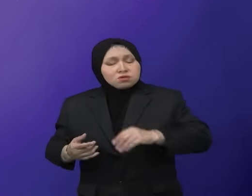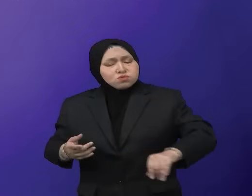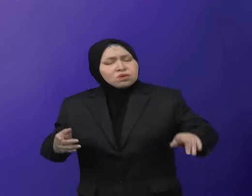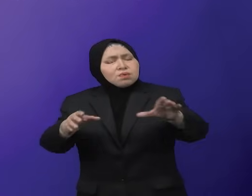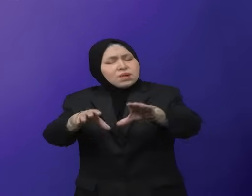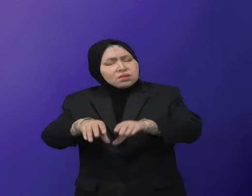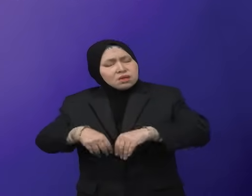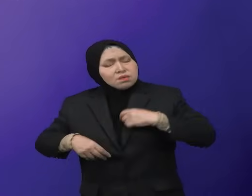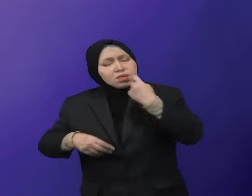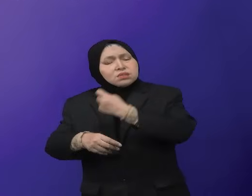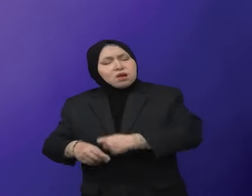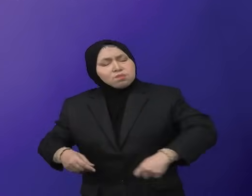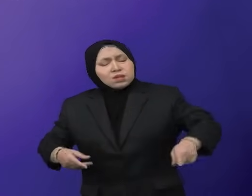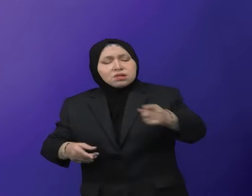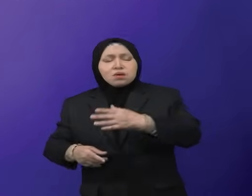wallahu